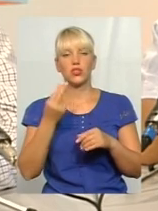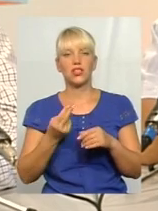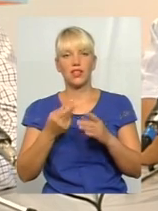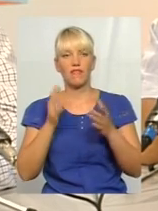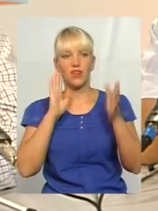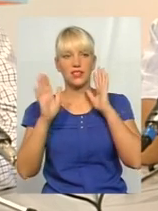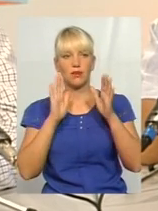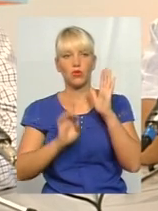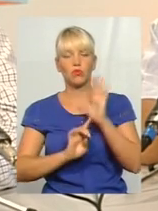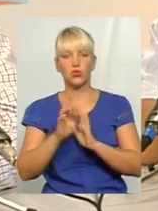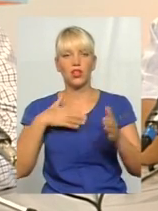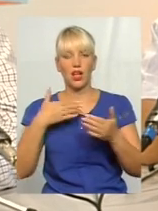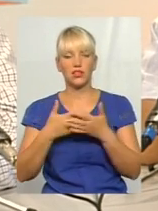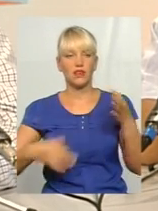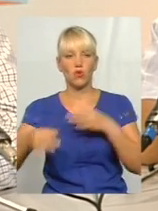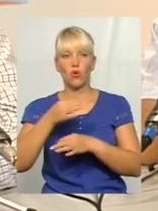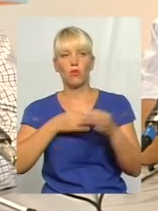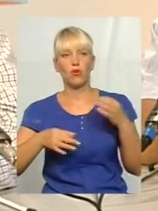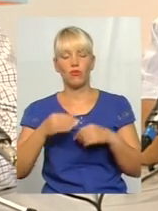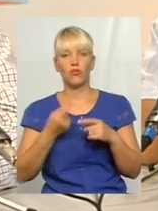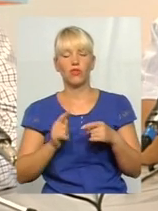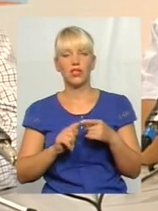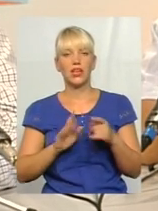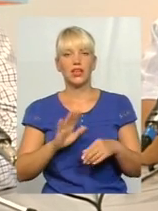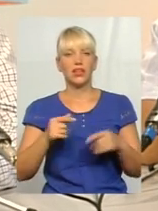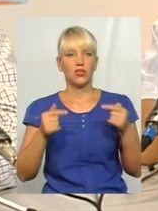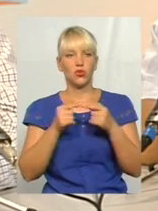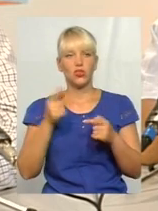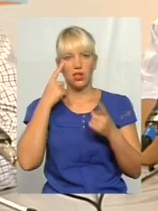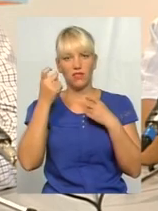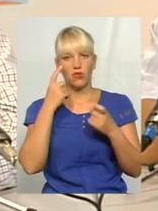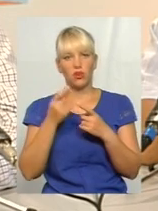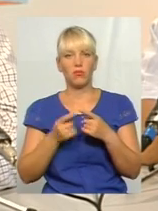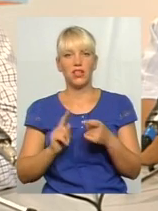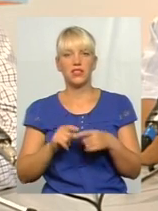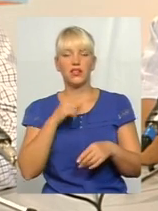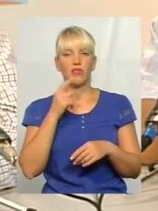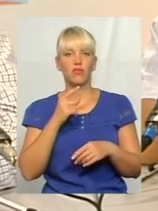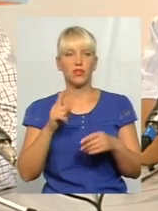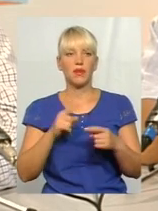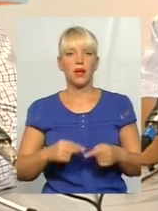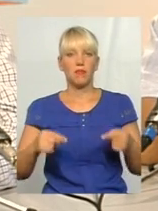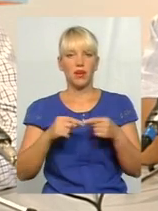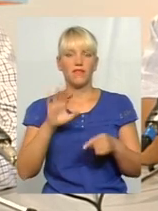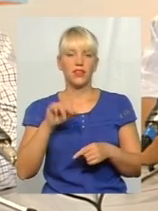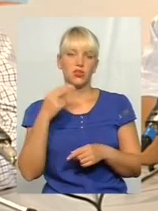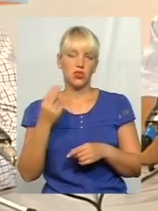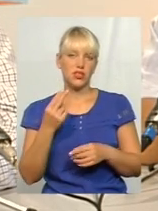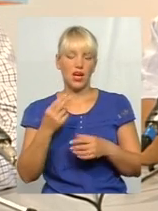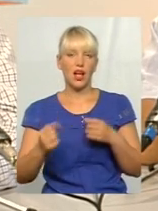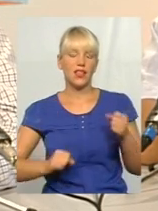Facebook почали активно обговорювати Це не зовсім точна інформація тому що певний соціальний таке